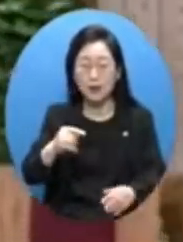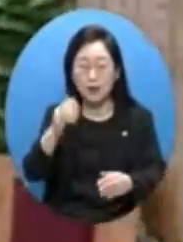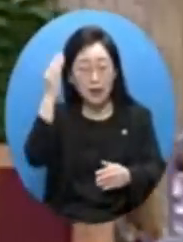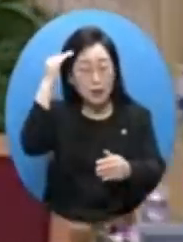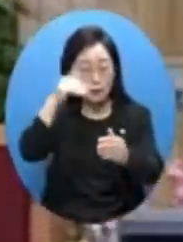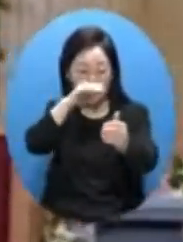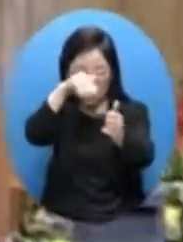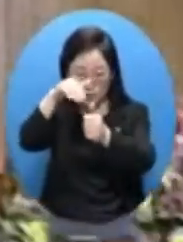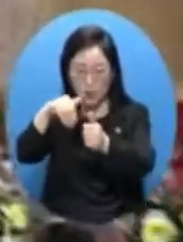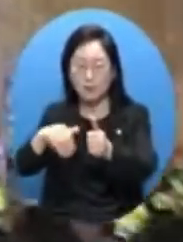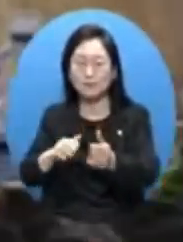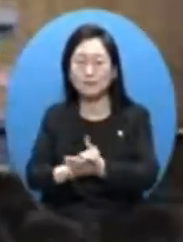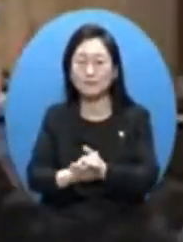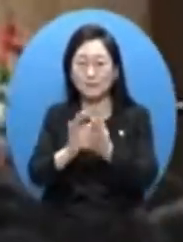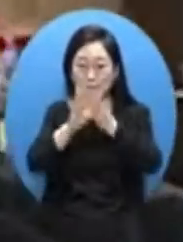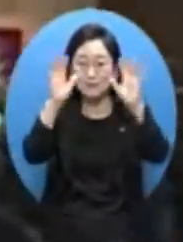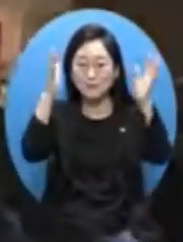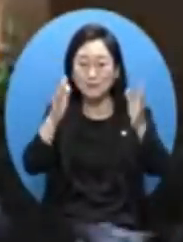할렐루야